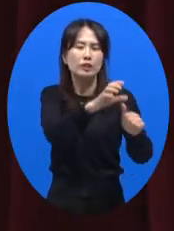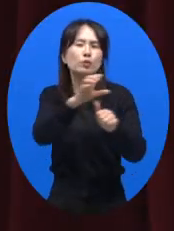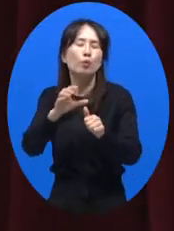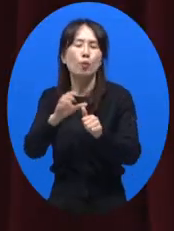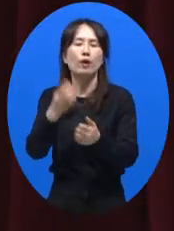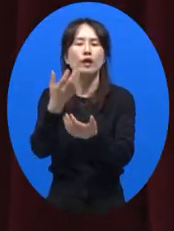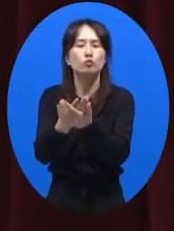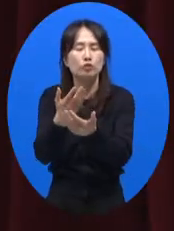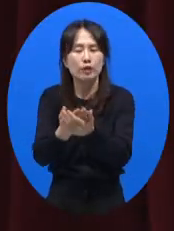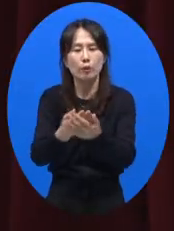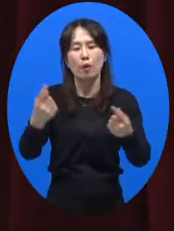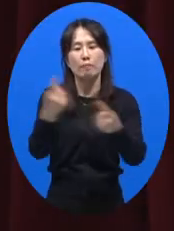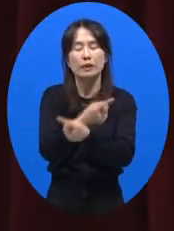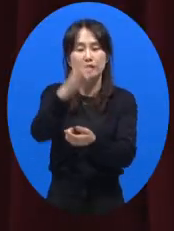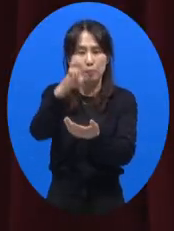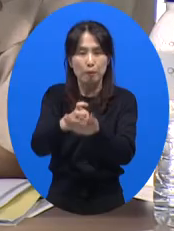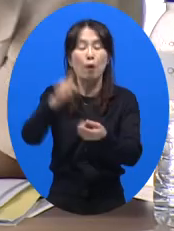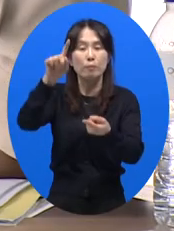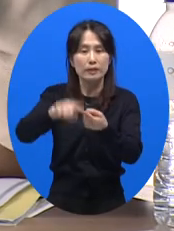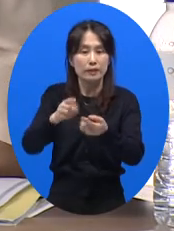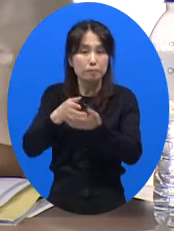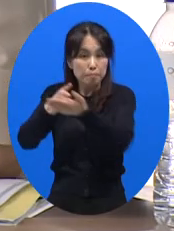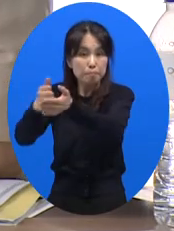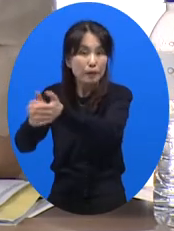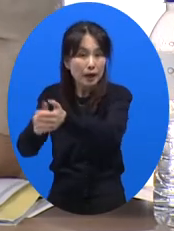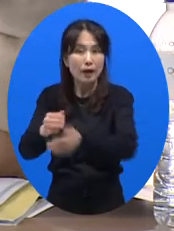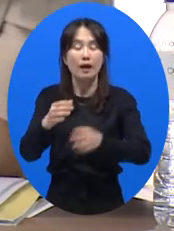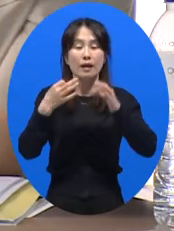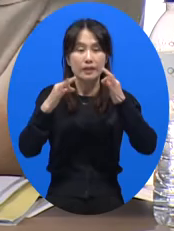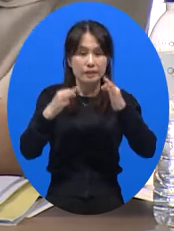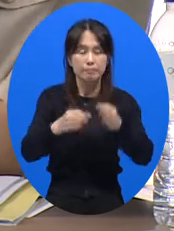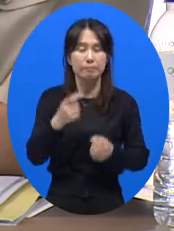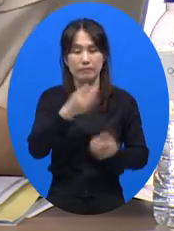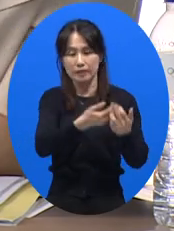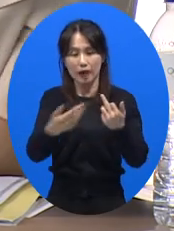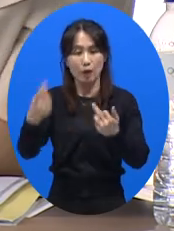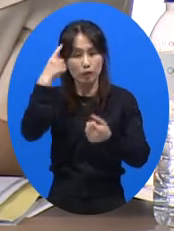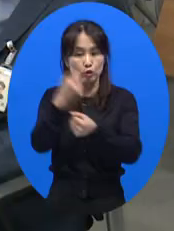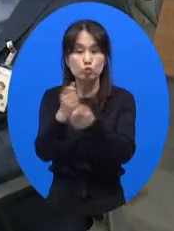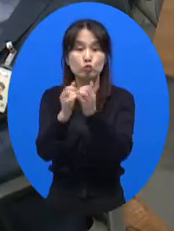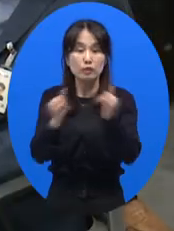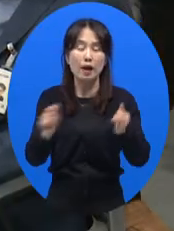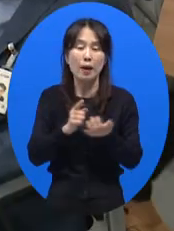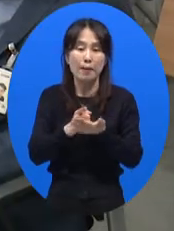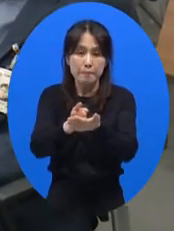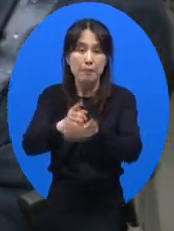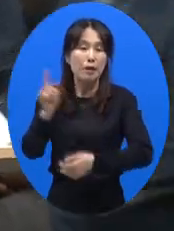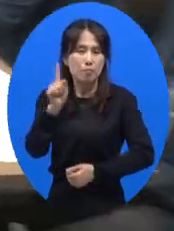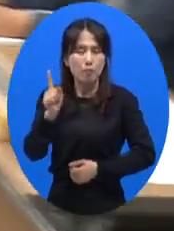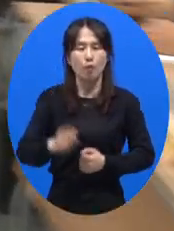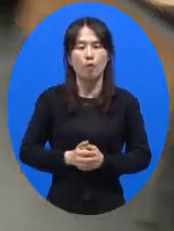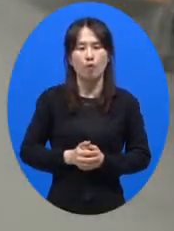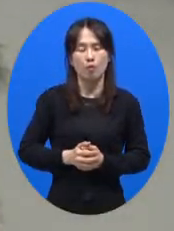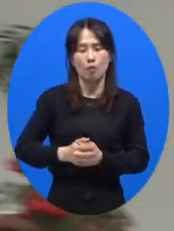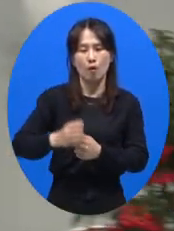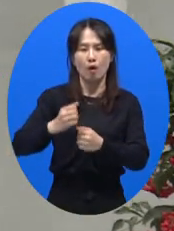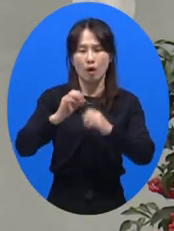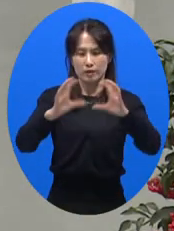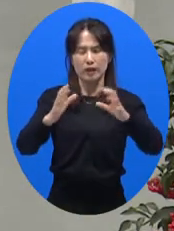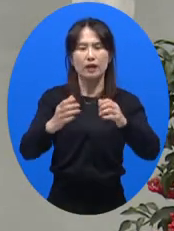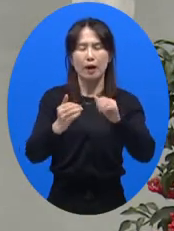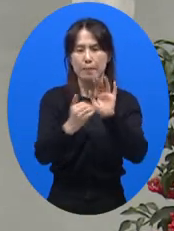연구위원은 국방개혁 2.0 과 국방 시설 운용에 대해 발표했습니다 앞으로 양도는 수시 또는